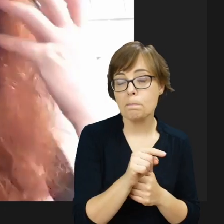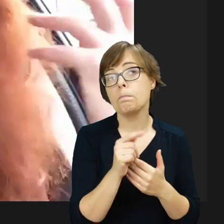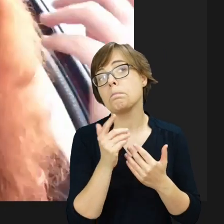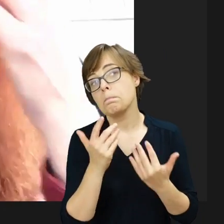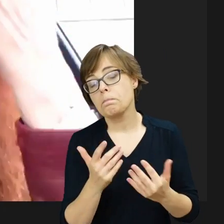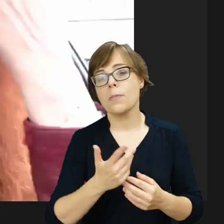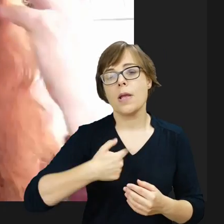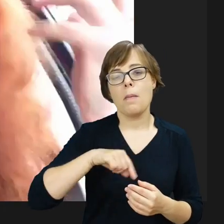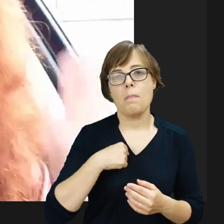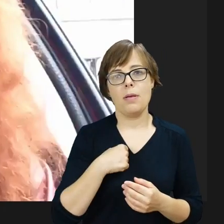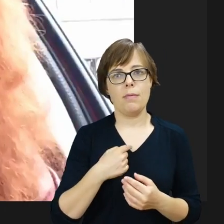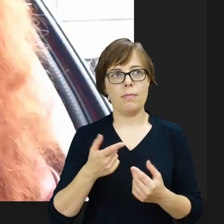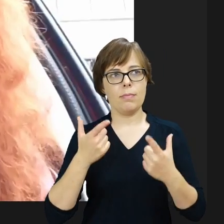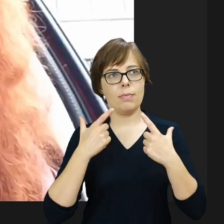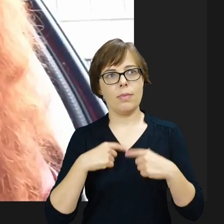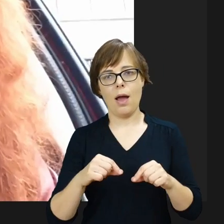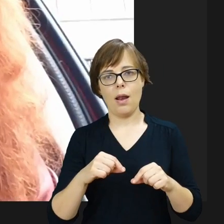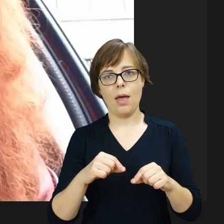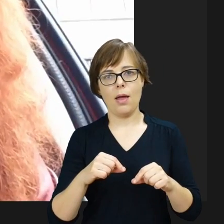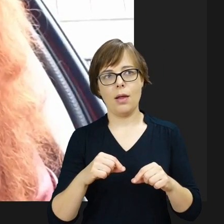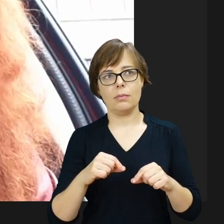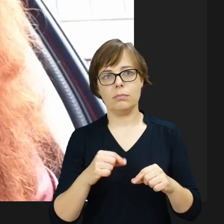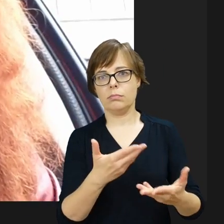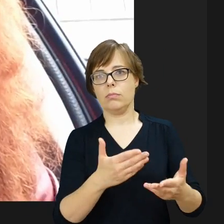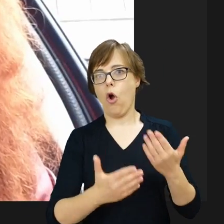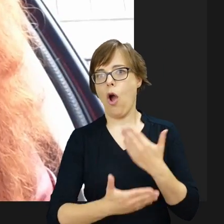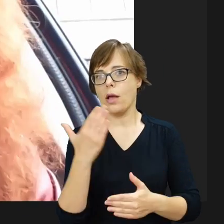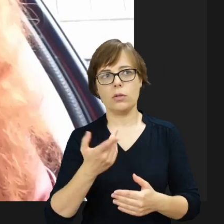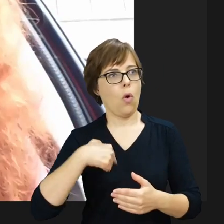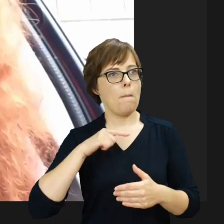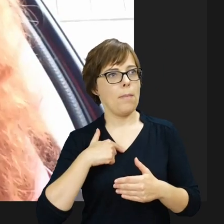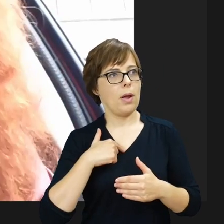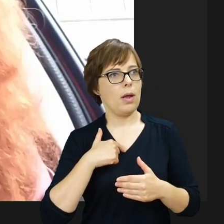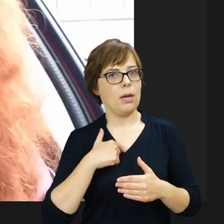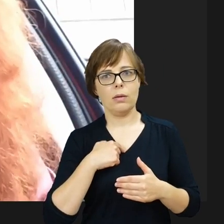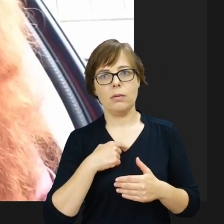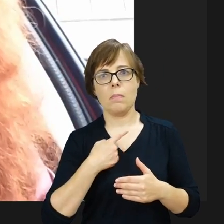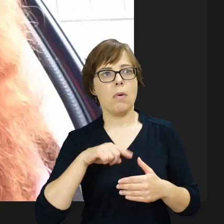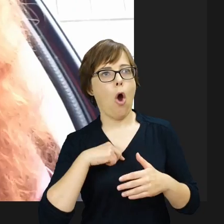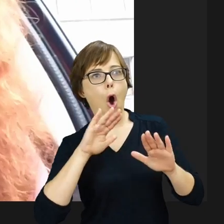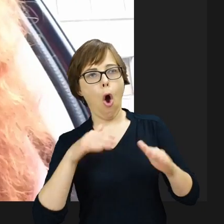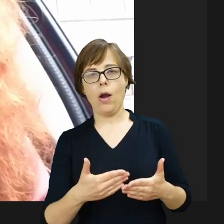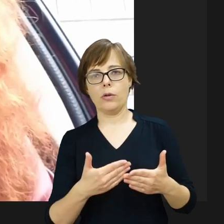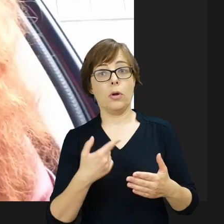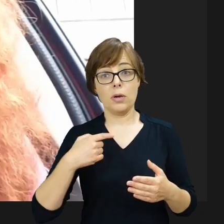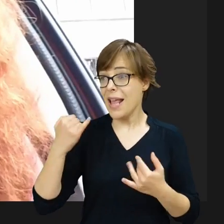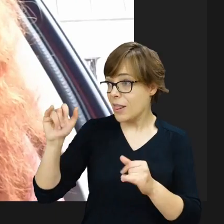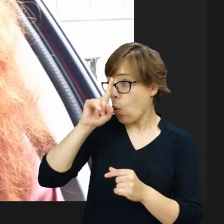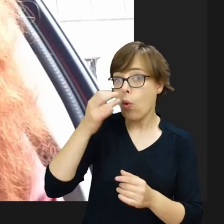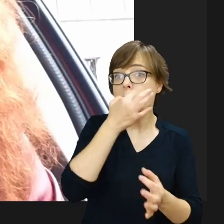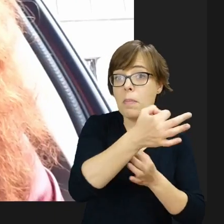zaczęliśmy podlegać tym samym ograniczeniom, co wszyscy inni pytający, a które natychmiast